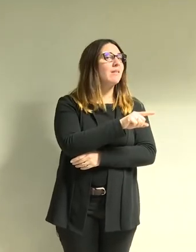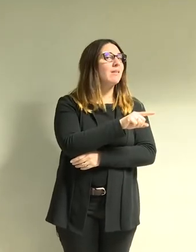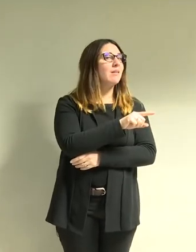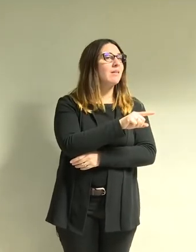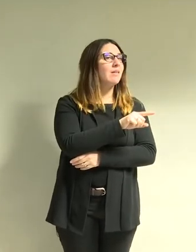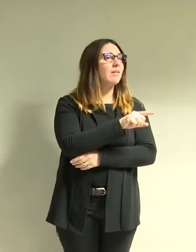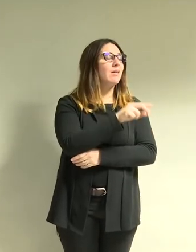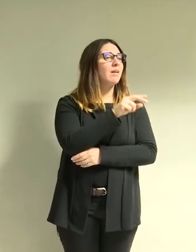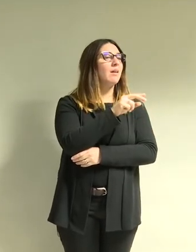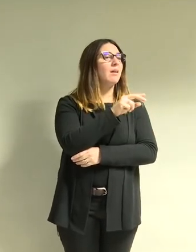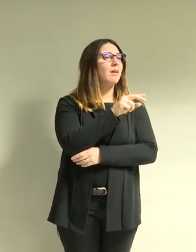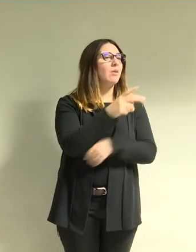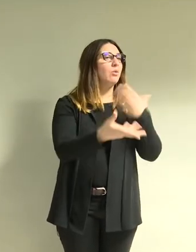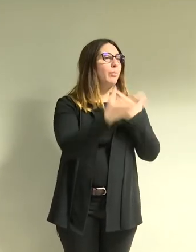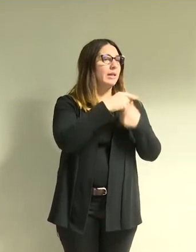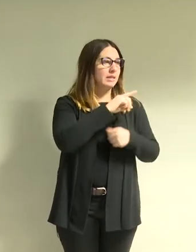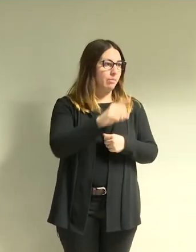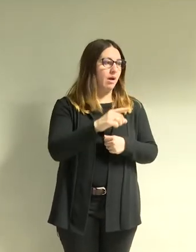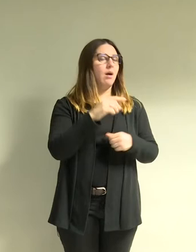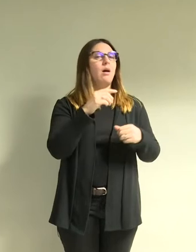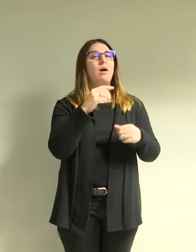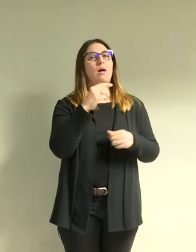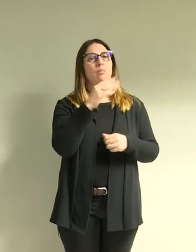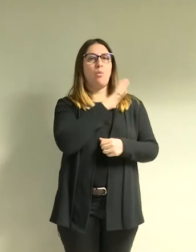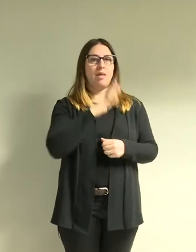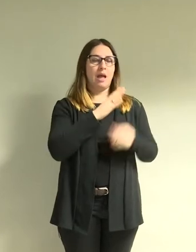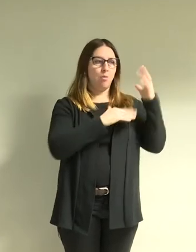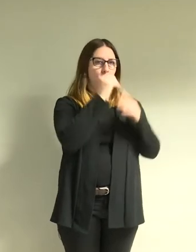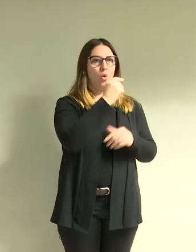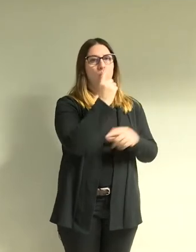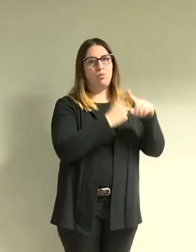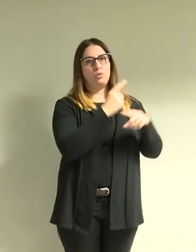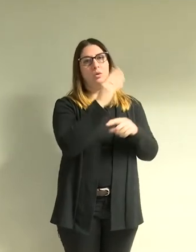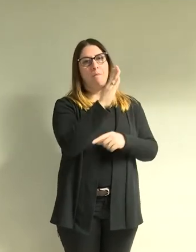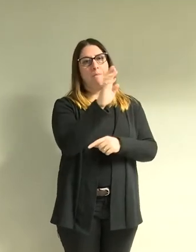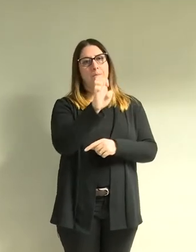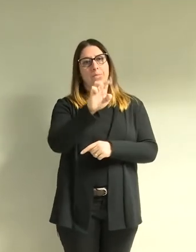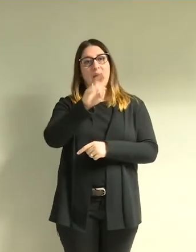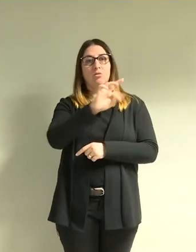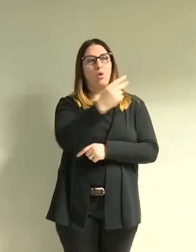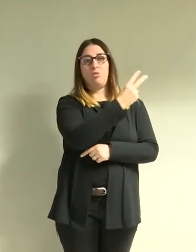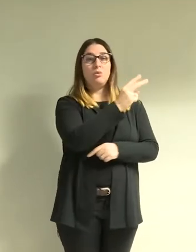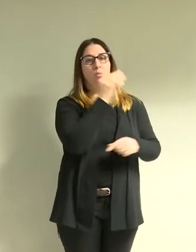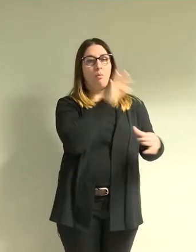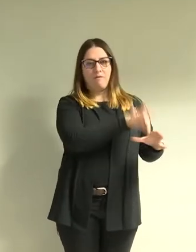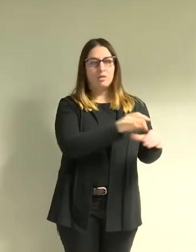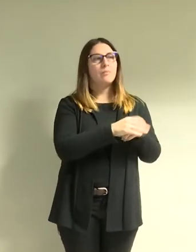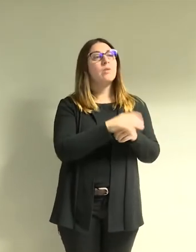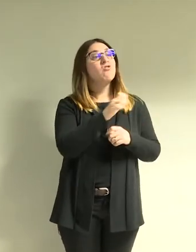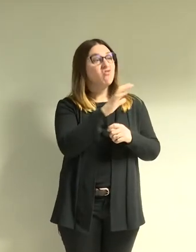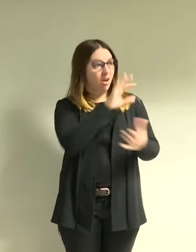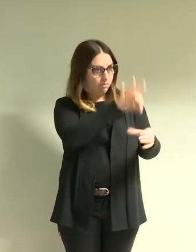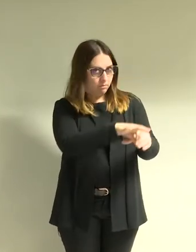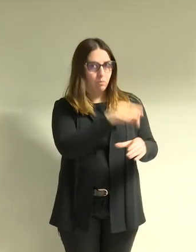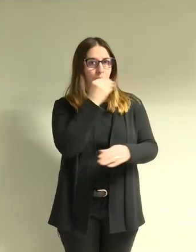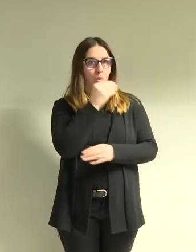nppv pour madame l'heureux et monsieur bertrand et donc pour la liste jacques s'éjecte qui votent très bien